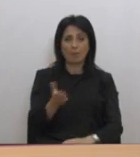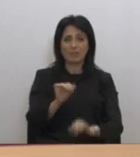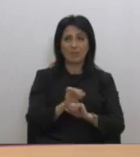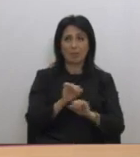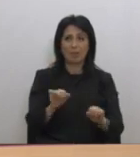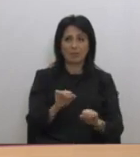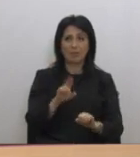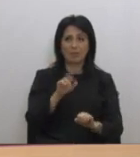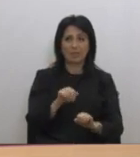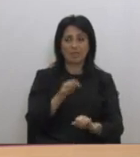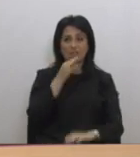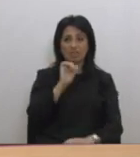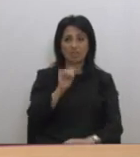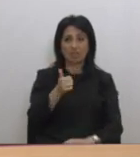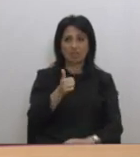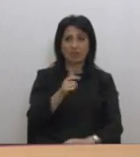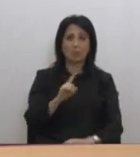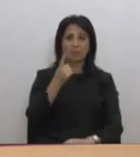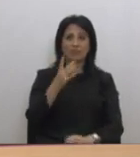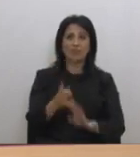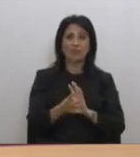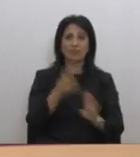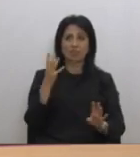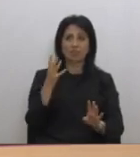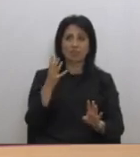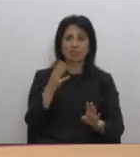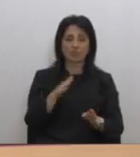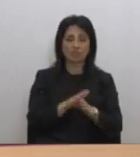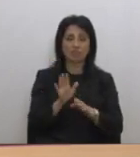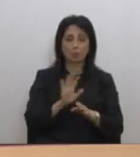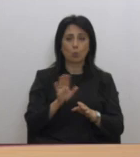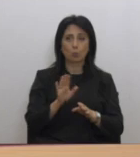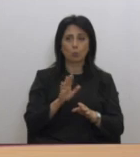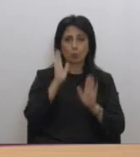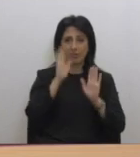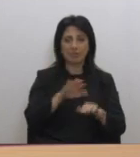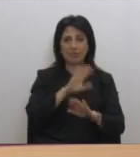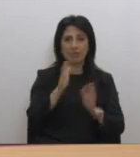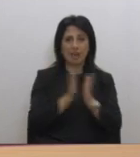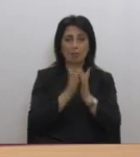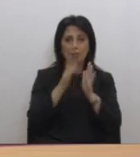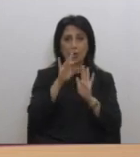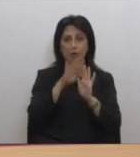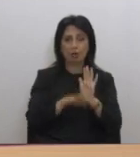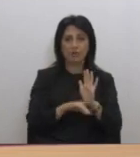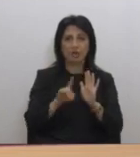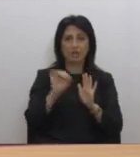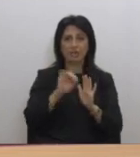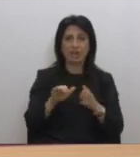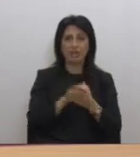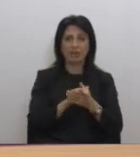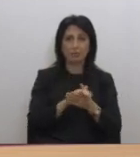გაბედა და ჯერ პირველ რიგში შეუსრულებელი დატოვა ყველა მოთხოვნა მნიშვნელოვანი, რომელიც